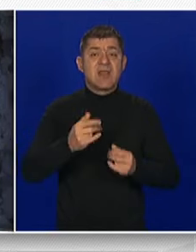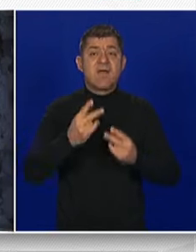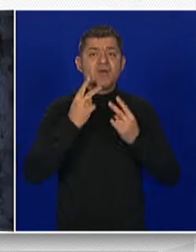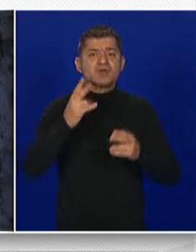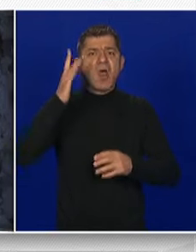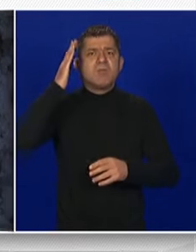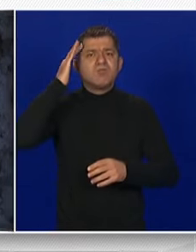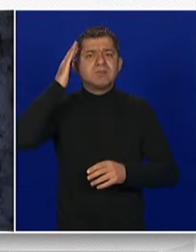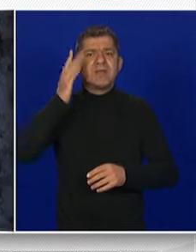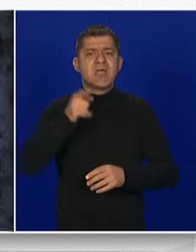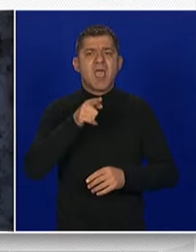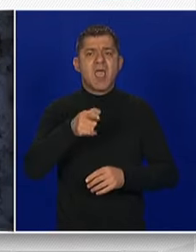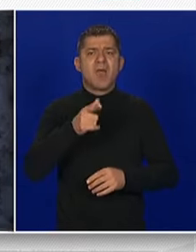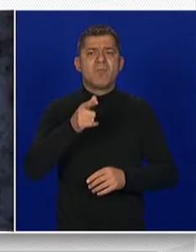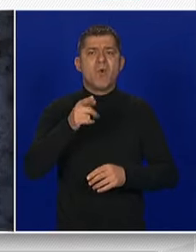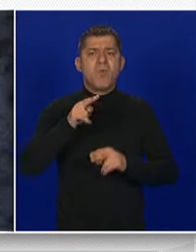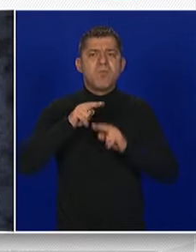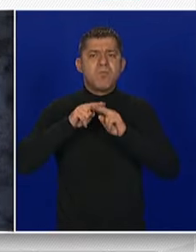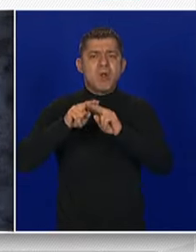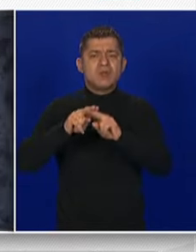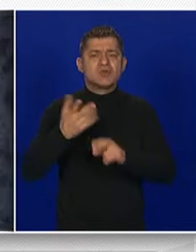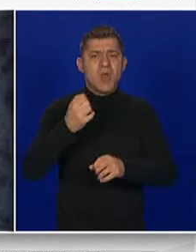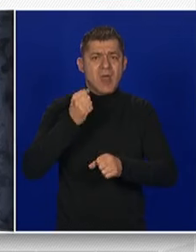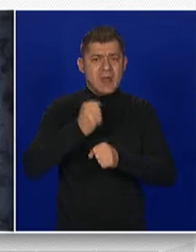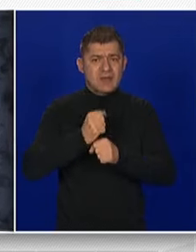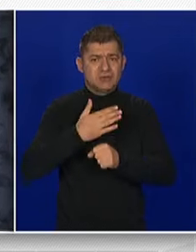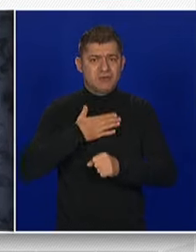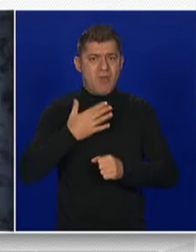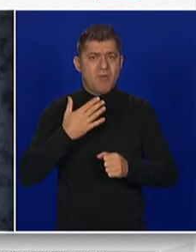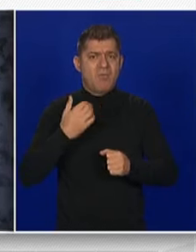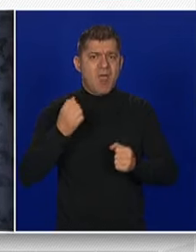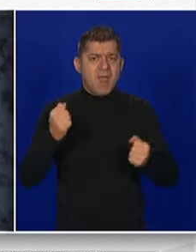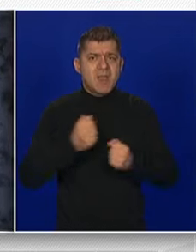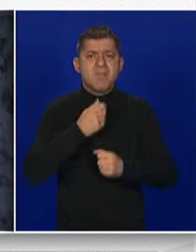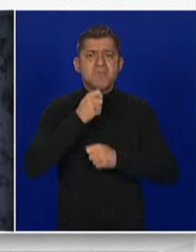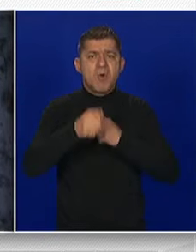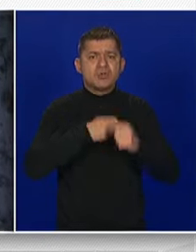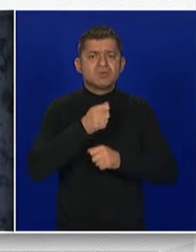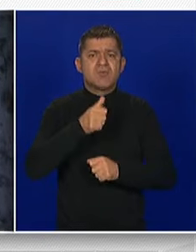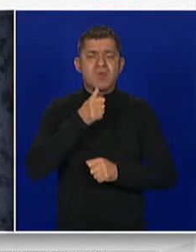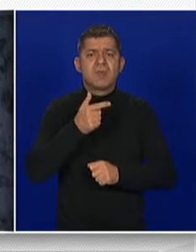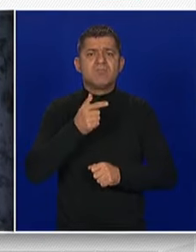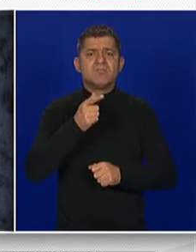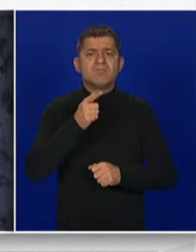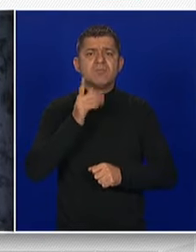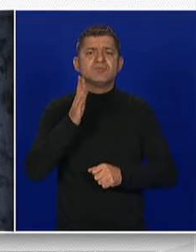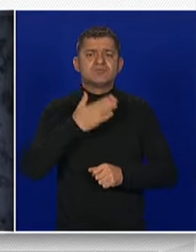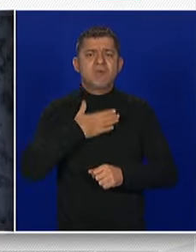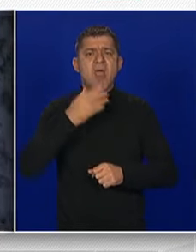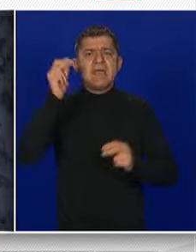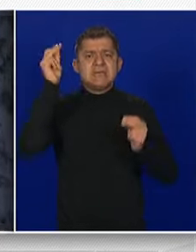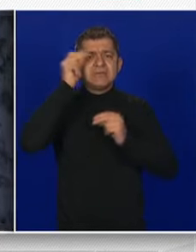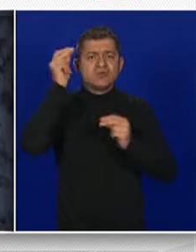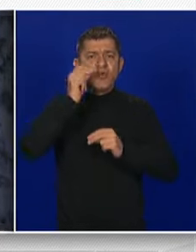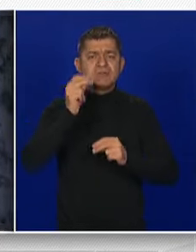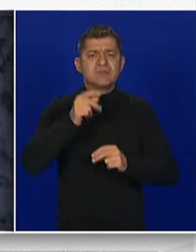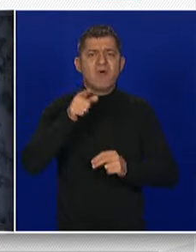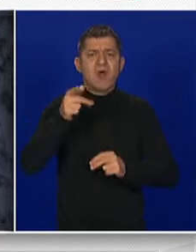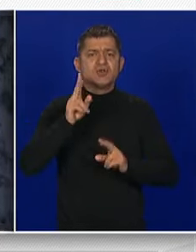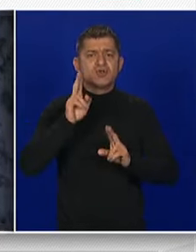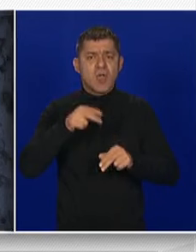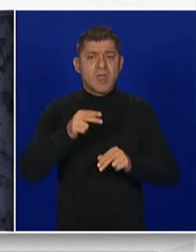zdravstvenim djelatnicima koji su u obavljanju svojih aktivnosti izloženi određenim iskustvima koji